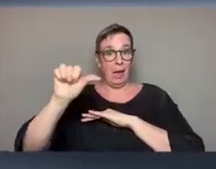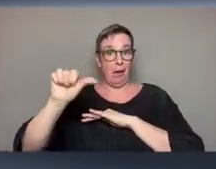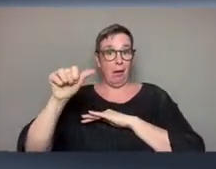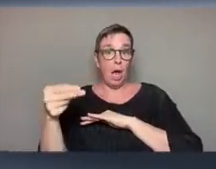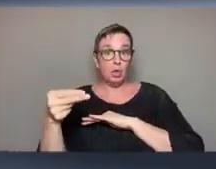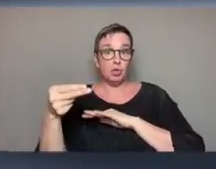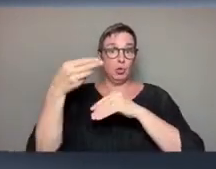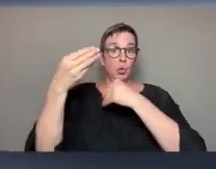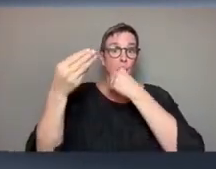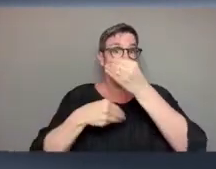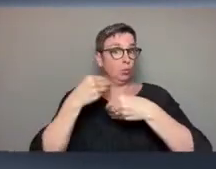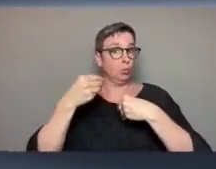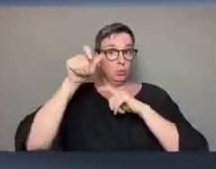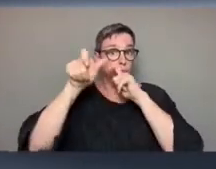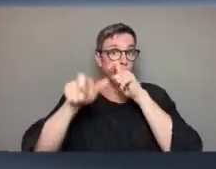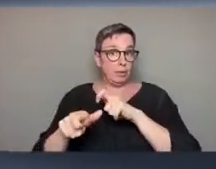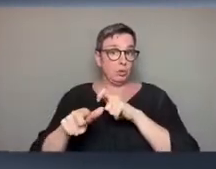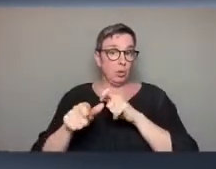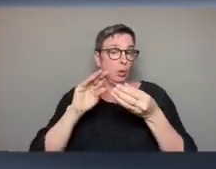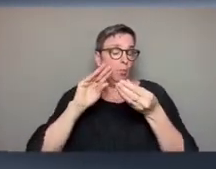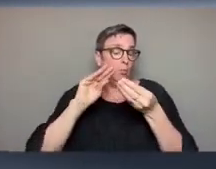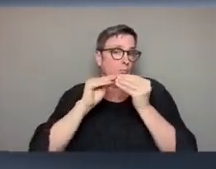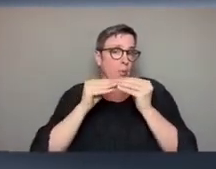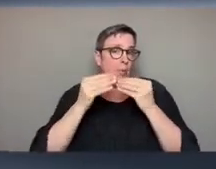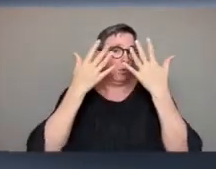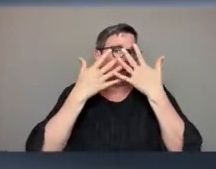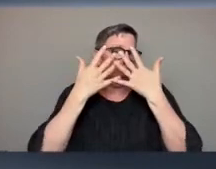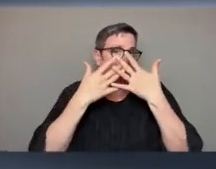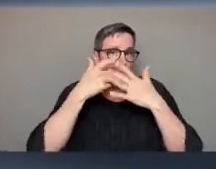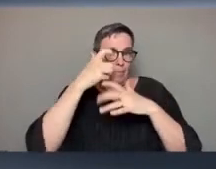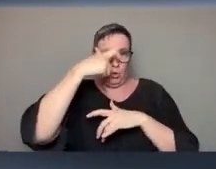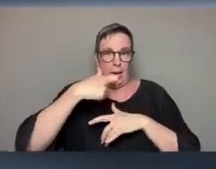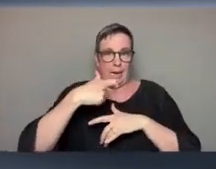souffrent d'autres troubles de la personnalité notamment.